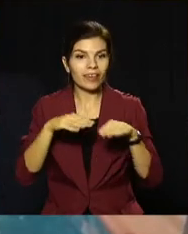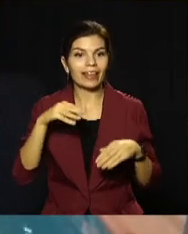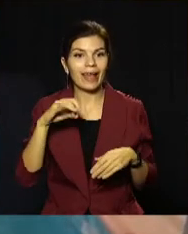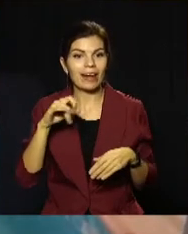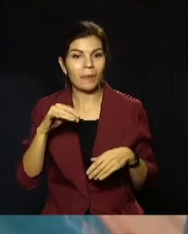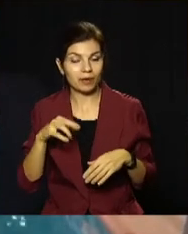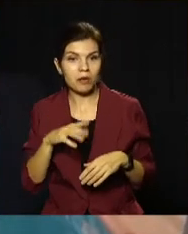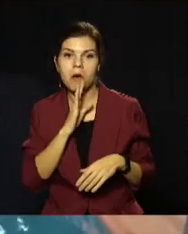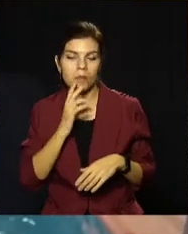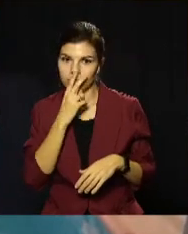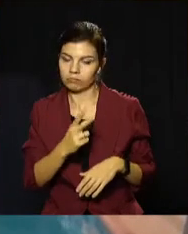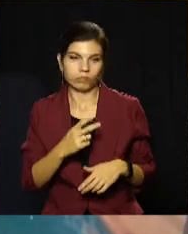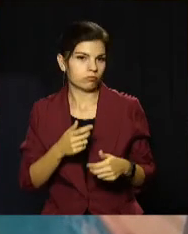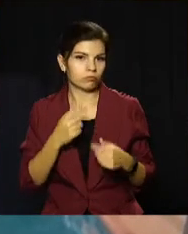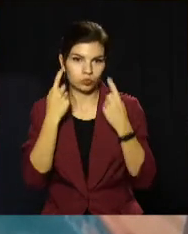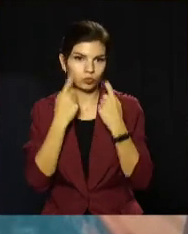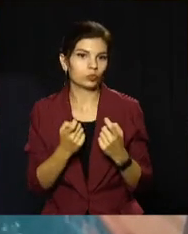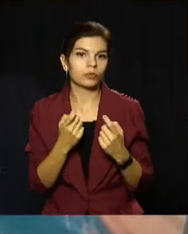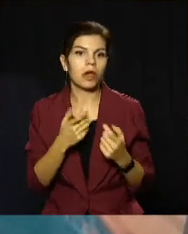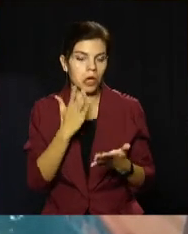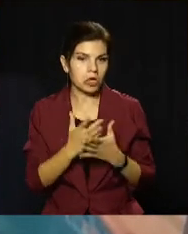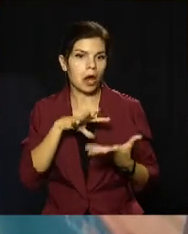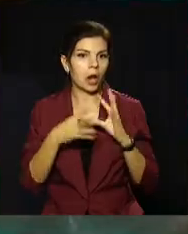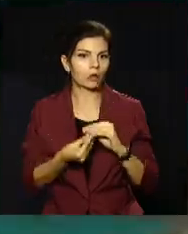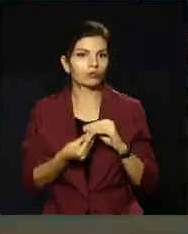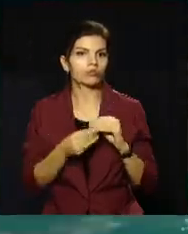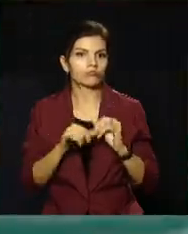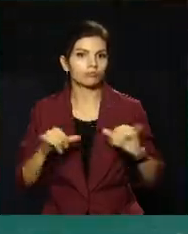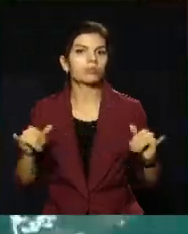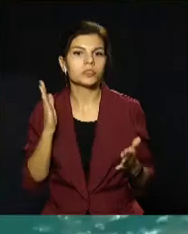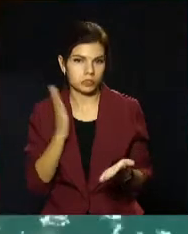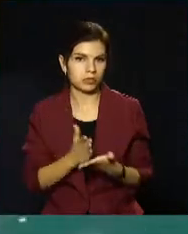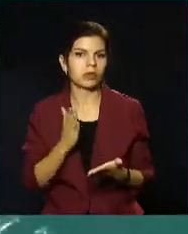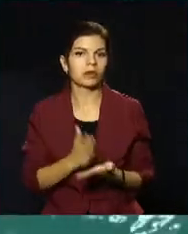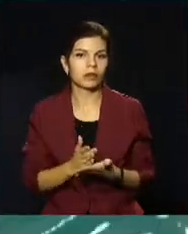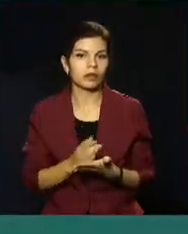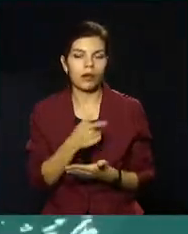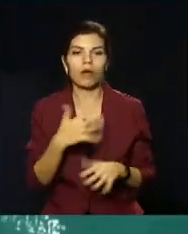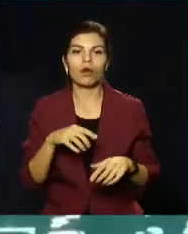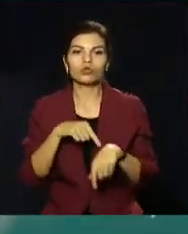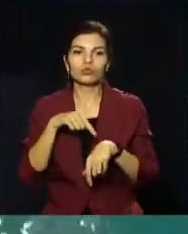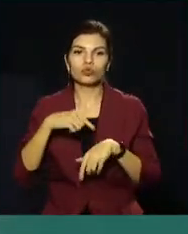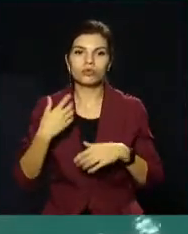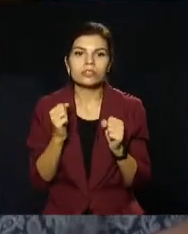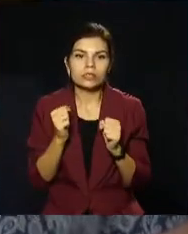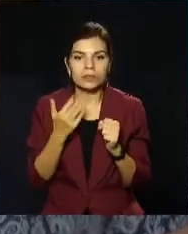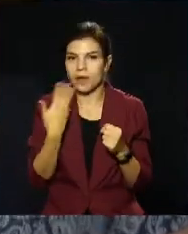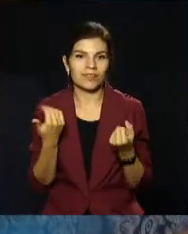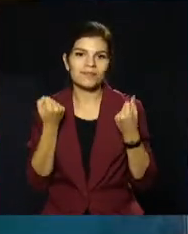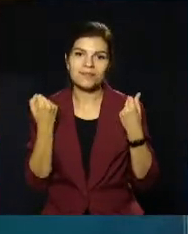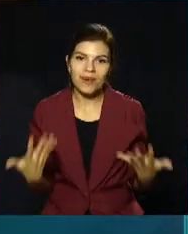За словами матері, за півроку водних процедур є помітний прогрес. Більш розкований став,